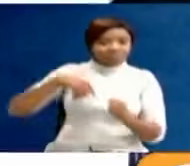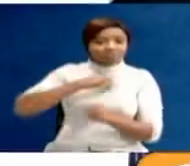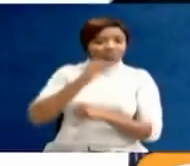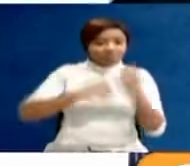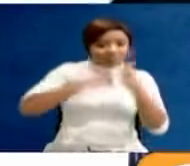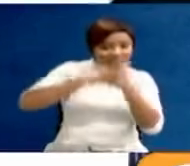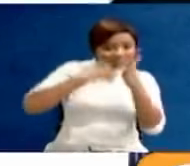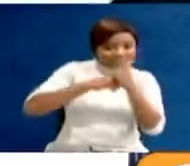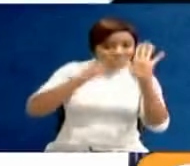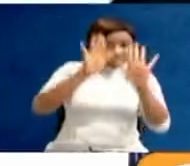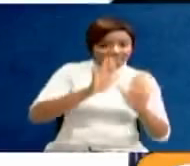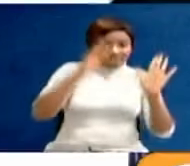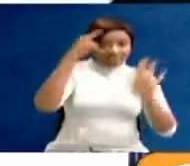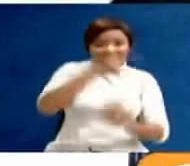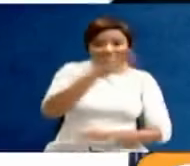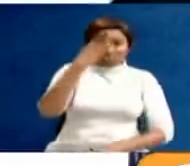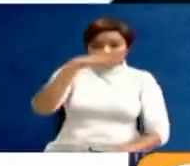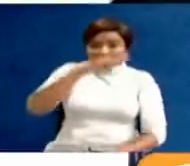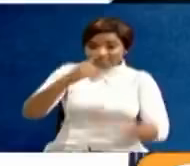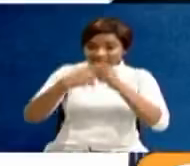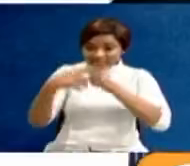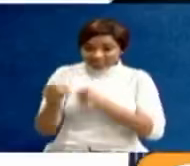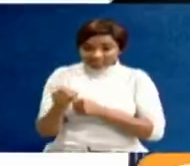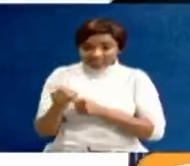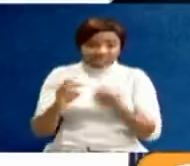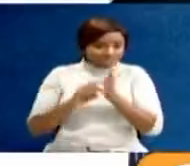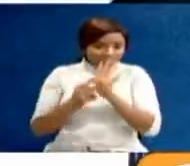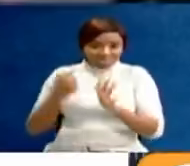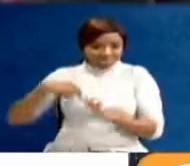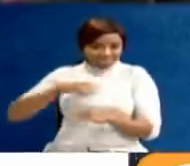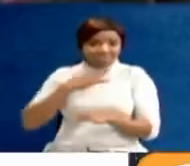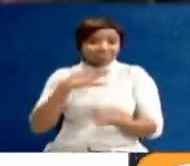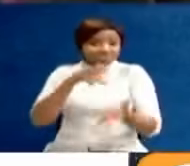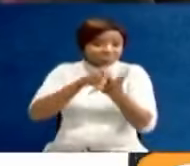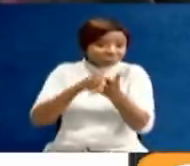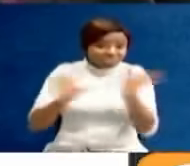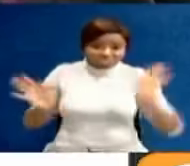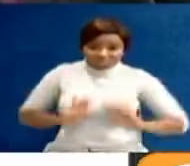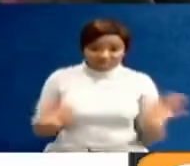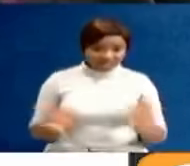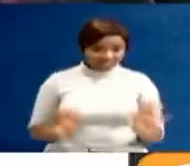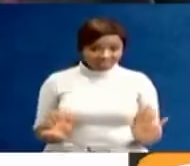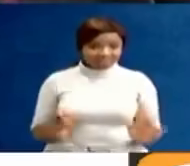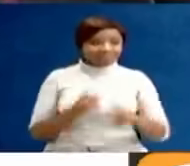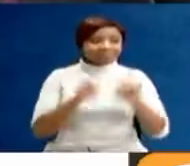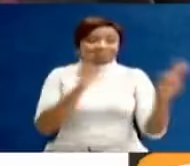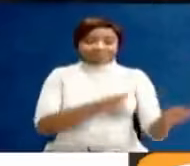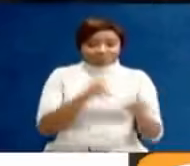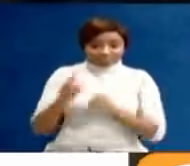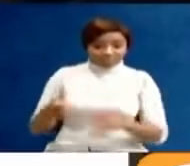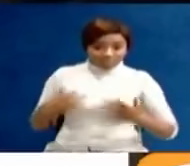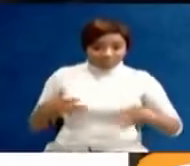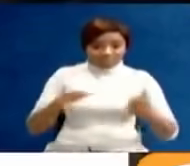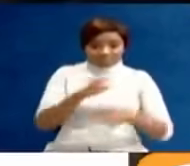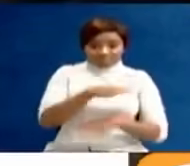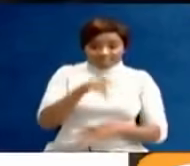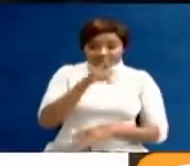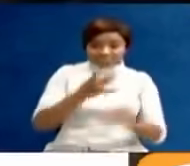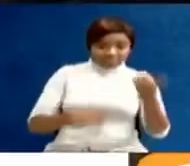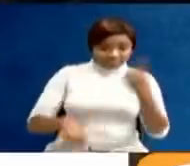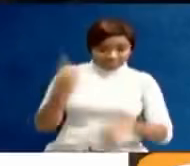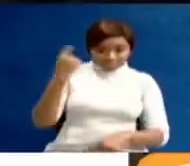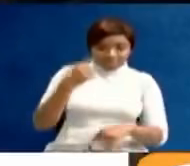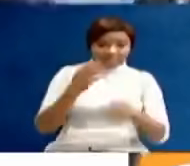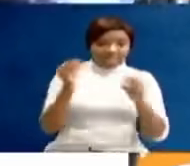tulikupigia kampeni kwa siku 60. Hatukuwa wagombezi wakati huo. Kawaida wanasiasa wakishinda uchaguzi